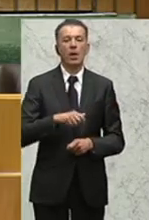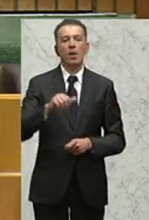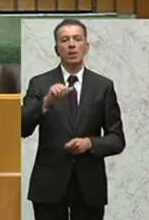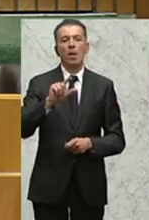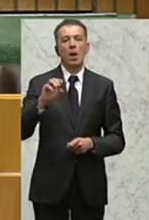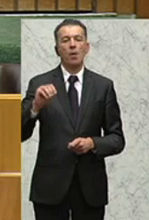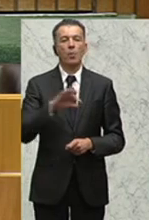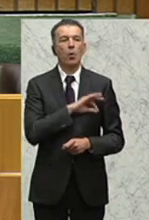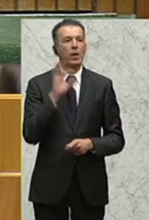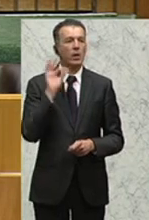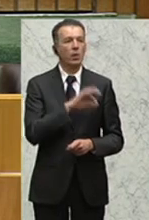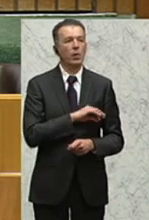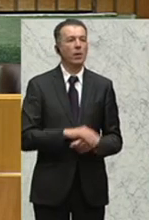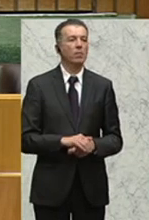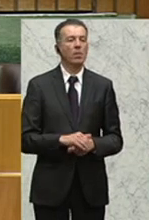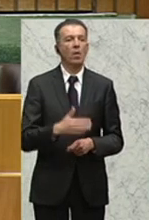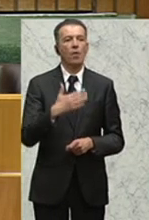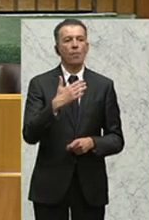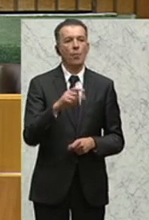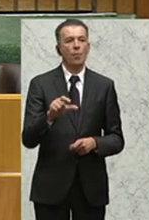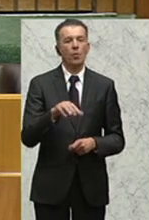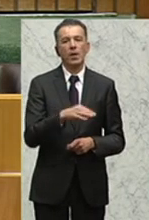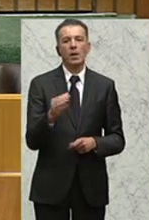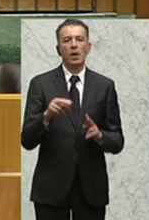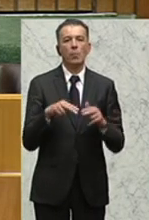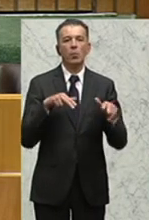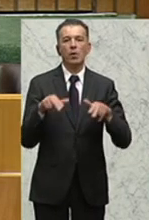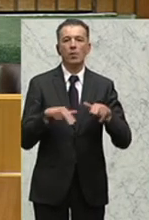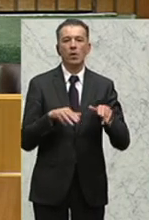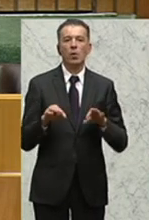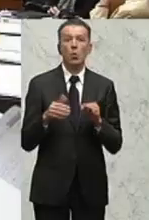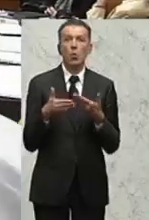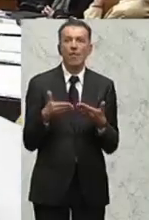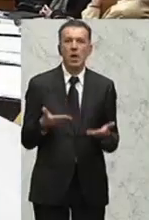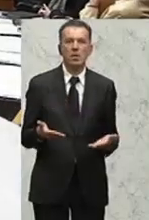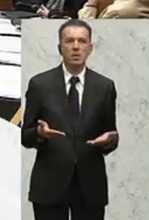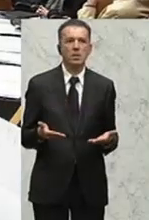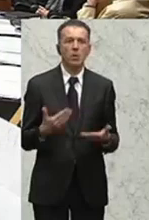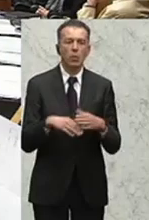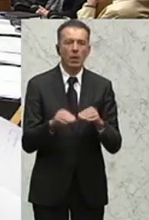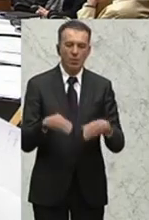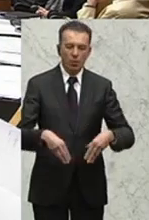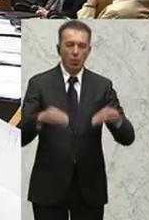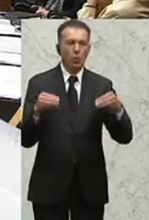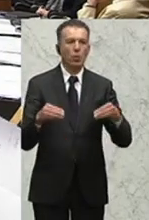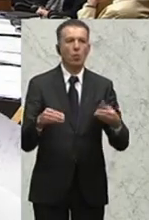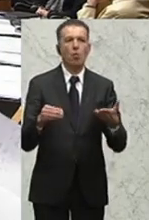Alm Kolleginnen und Kollegen betreffend 500 Tage Bund Regierung tut was Unternehmensgründung